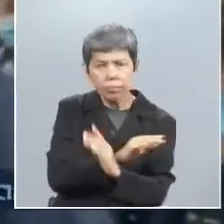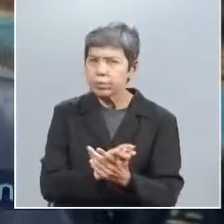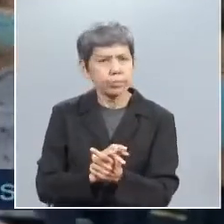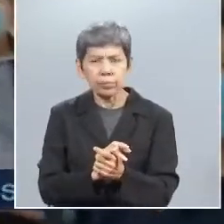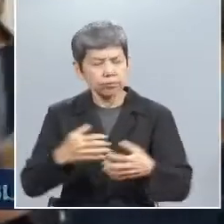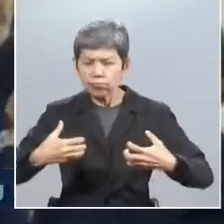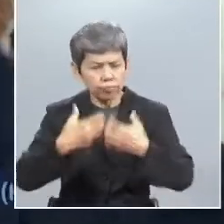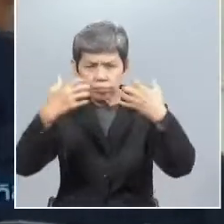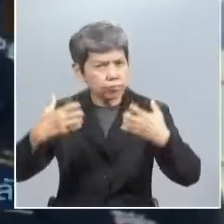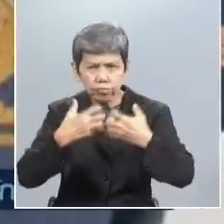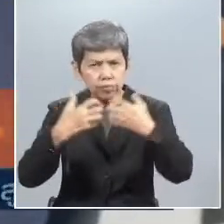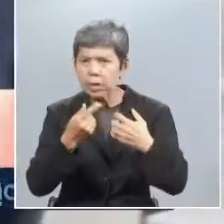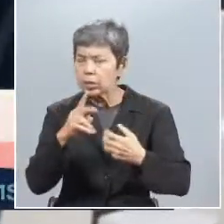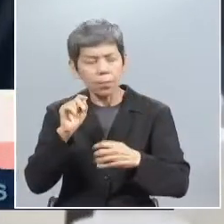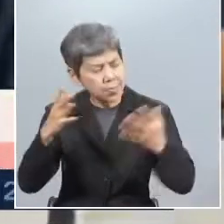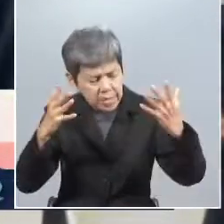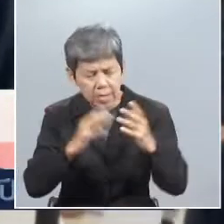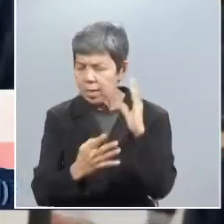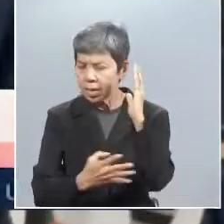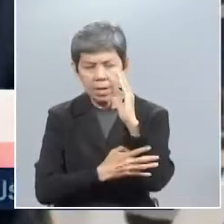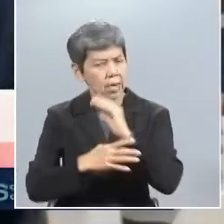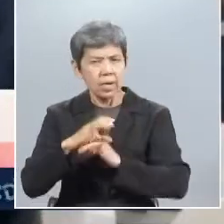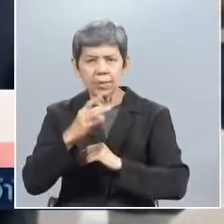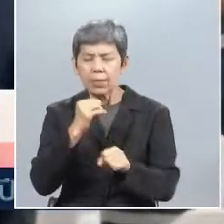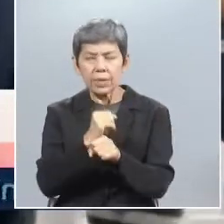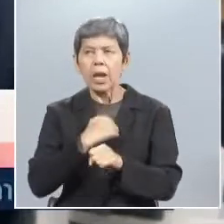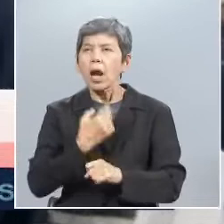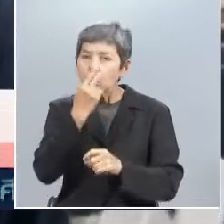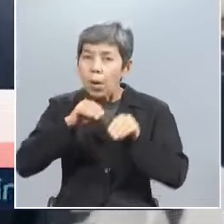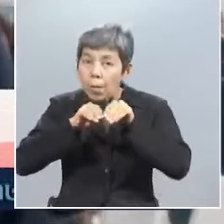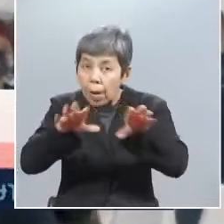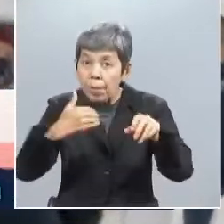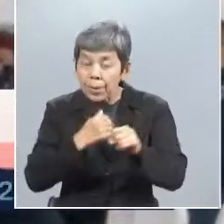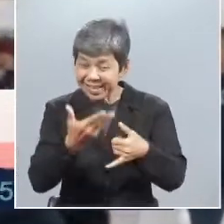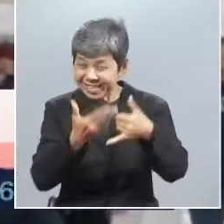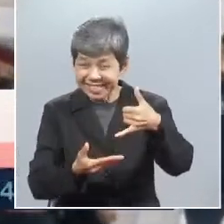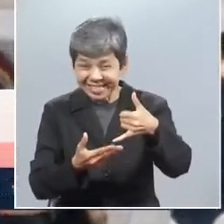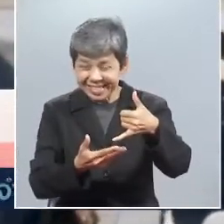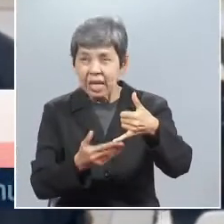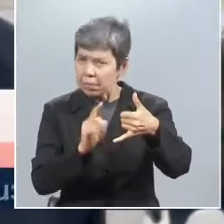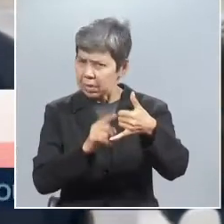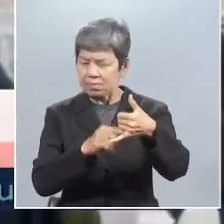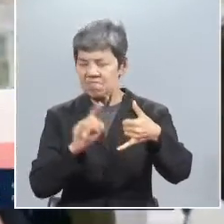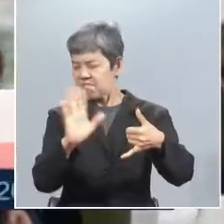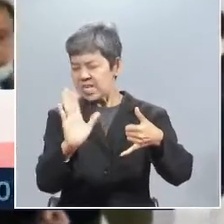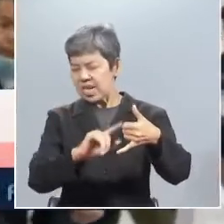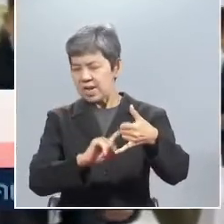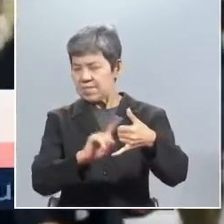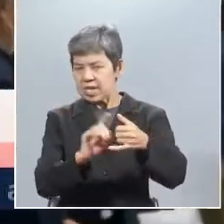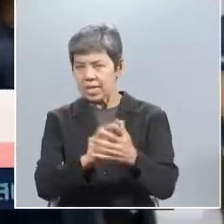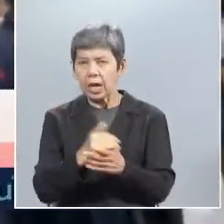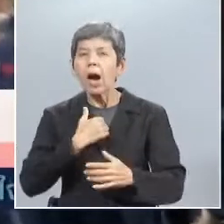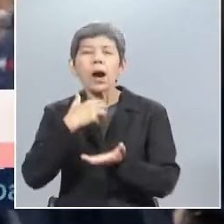ที่คิดก็ขับไม่อยู่ที่เอ็มรอดทองหล่อ 13 04การเผยแพร่ภาพไปเป็นกูจัก Siamในชัดเจนว่าไม่ใช่นี่นะ